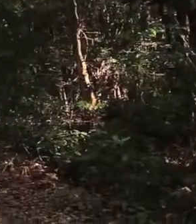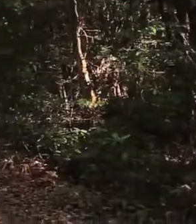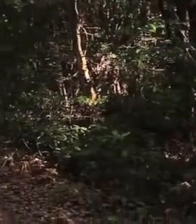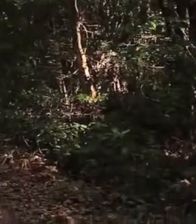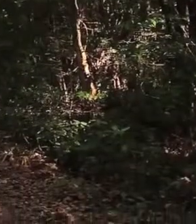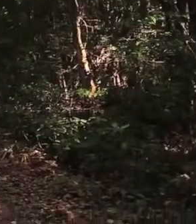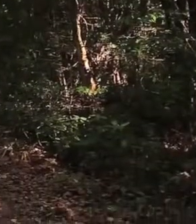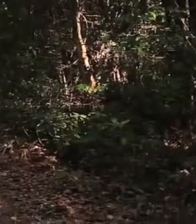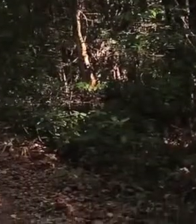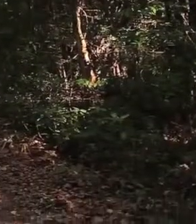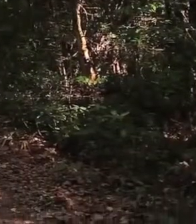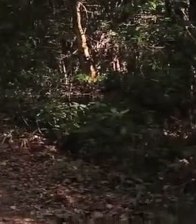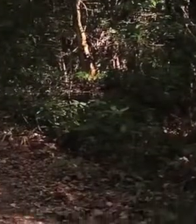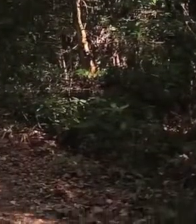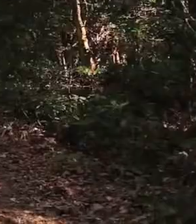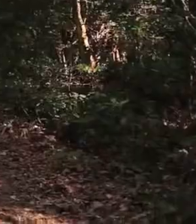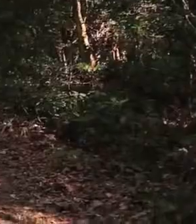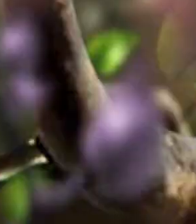습지의 뜻입니다.